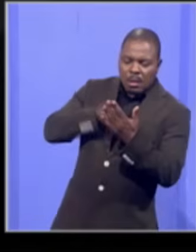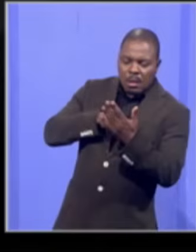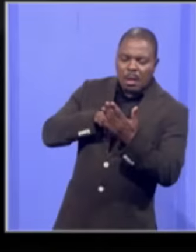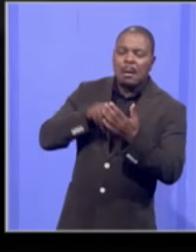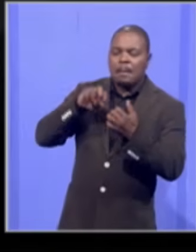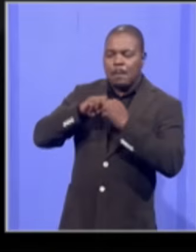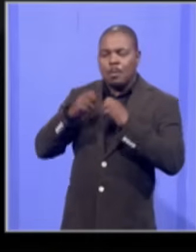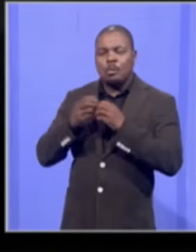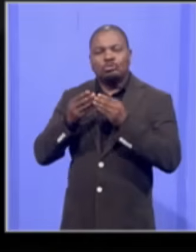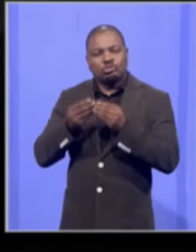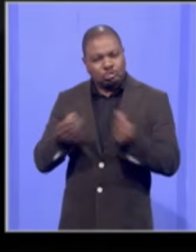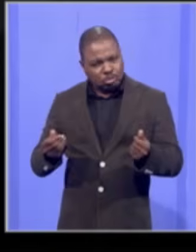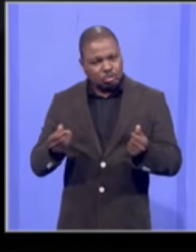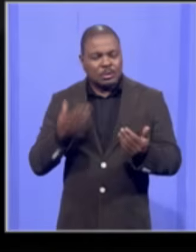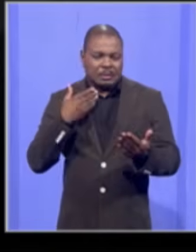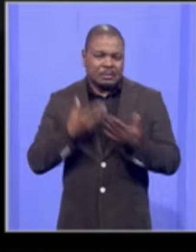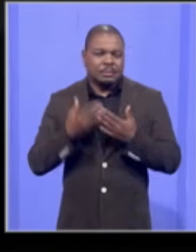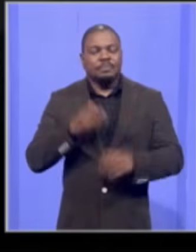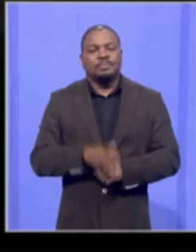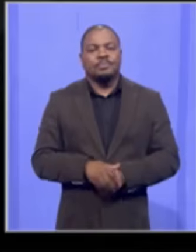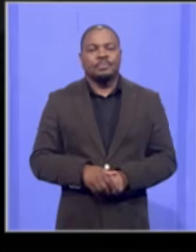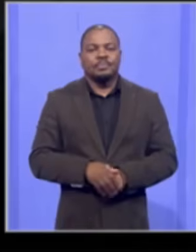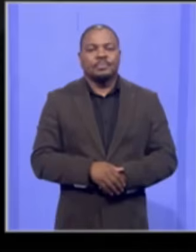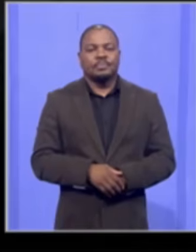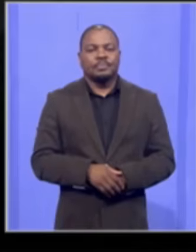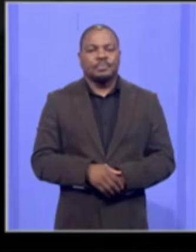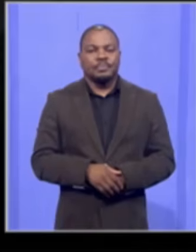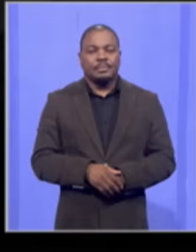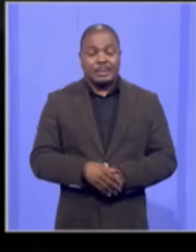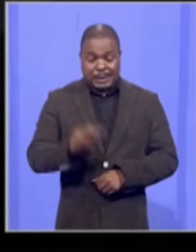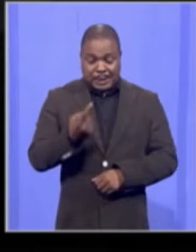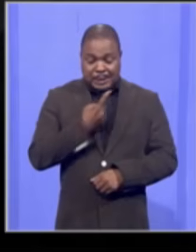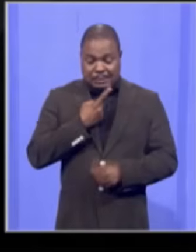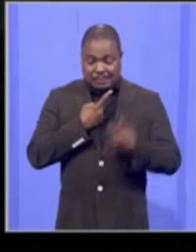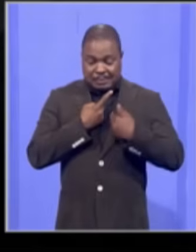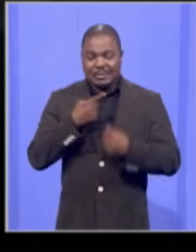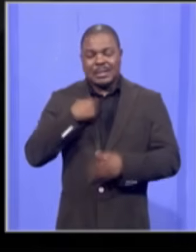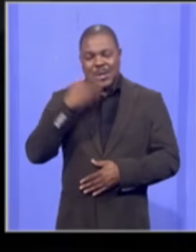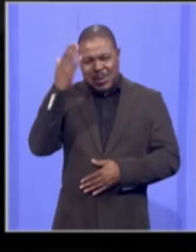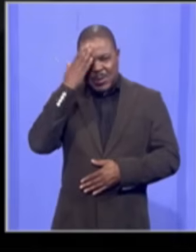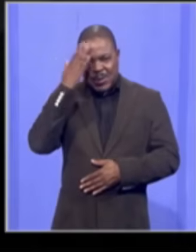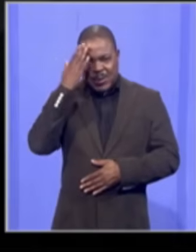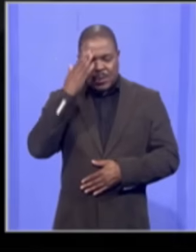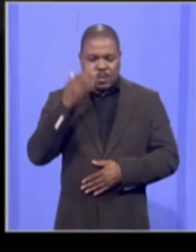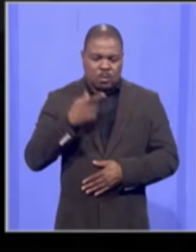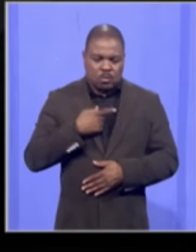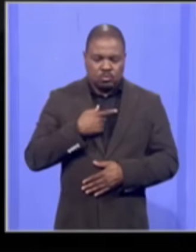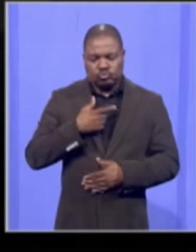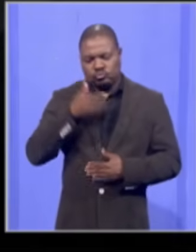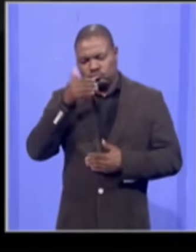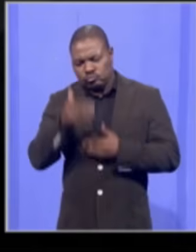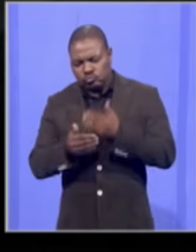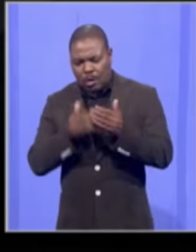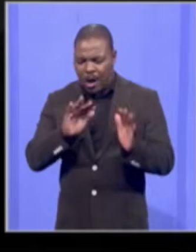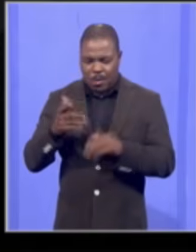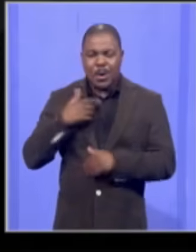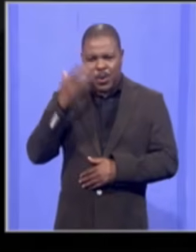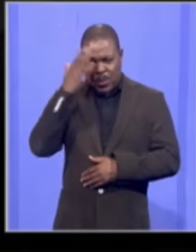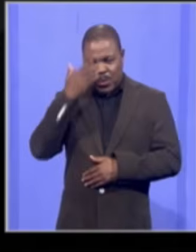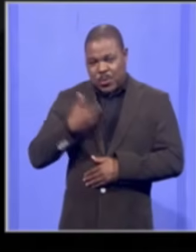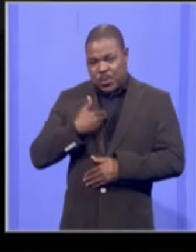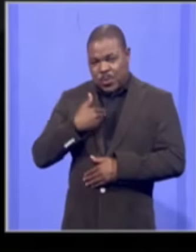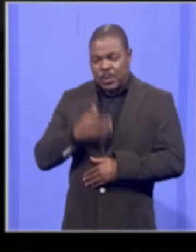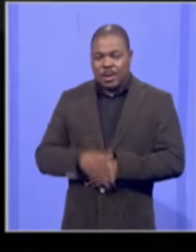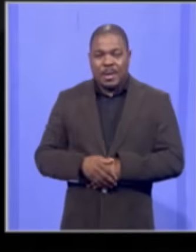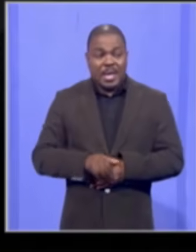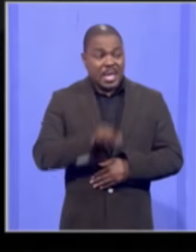ba ka ditaba tse tlo ke di ngotse ho lona. Nna ka nosi ke a itse ditsela tse di maleba tse ke tshwanetseng go di tsaya ha